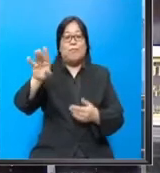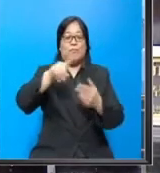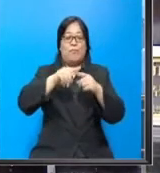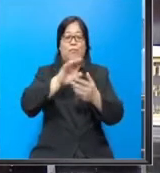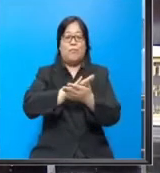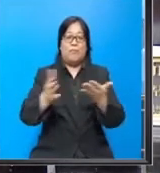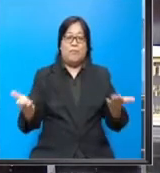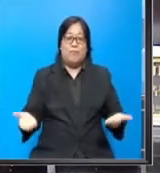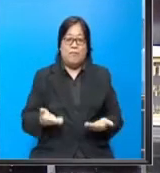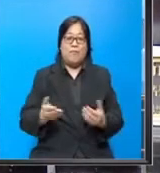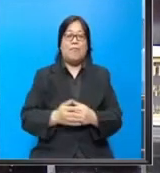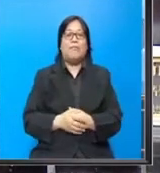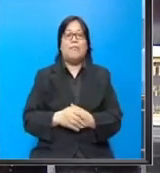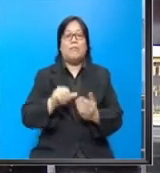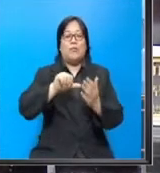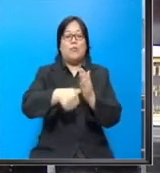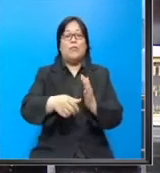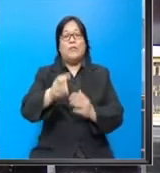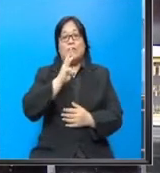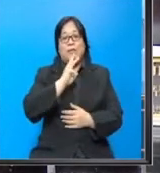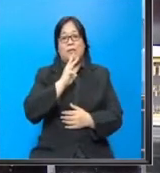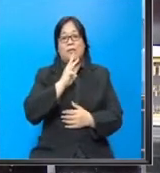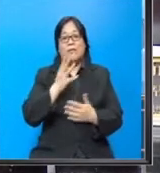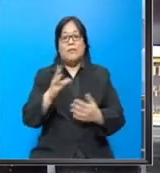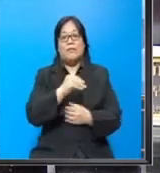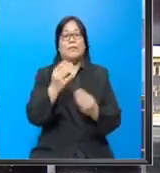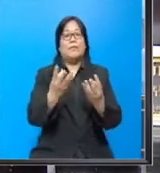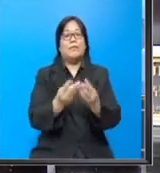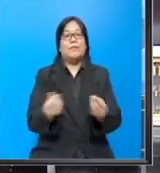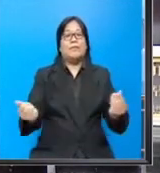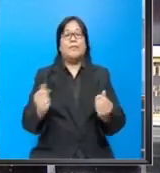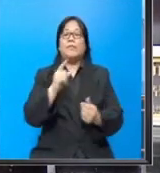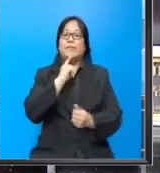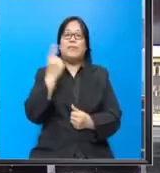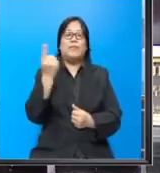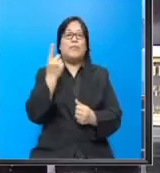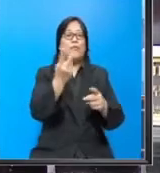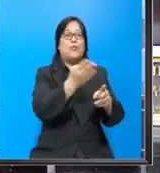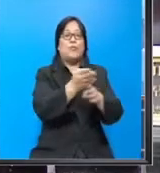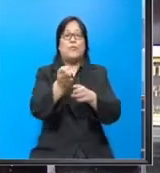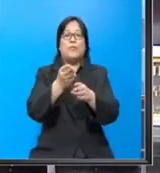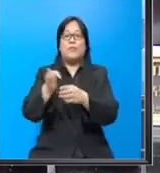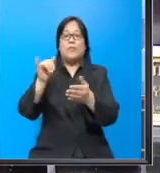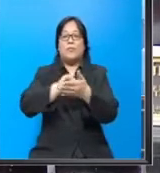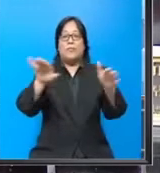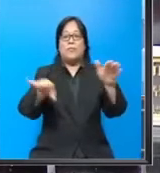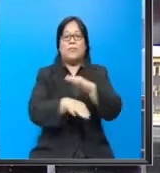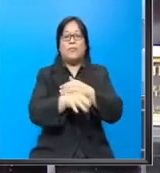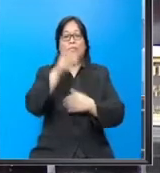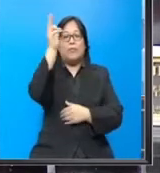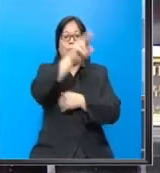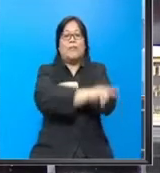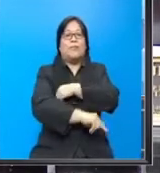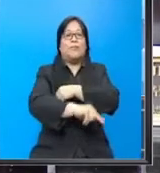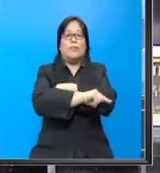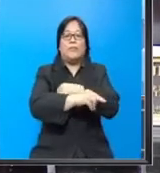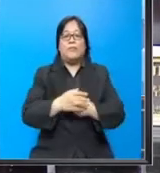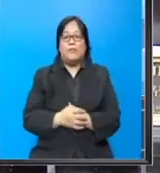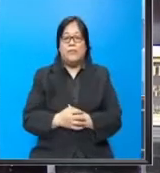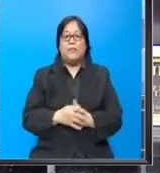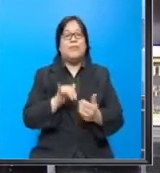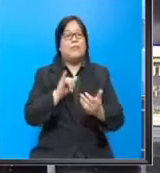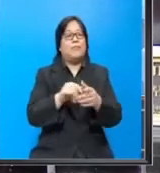bahwa sumber Aini Dazumba air dan tanah merupakan dua bidang yang terletak di bawah bidang kuase kerajaan Negeri